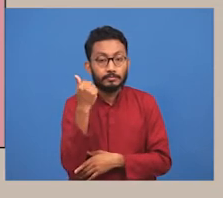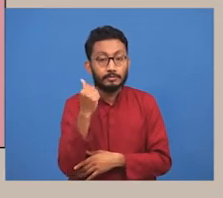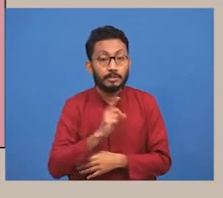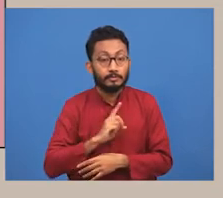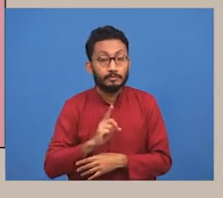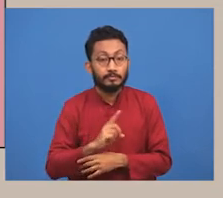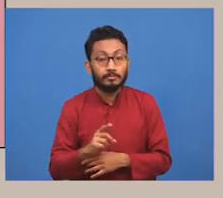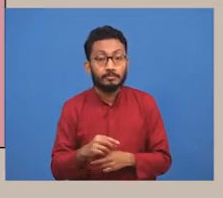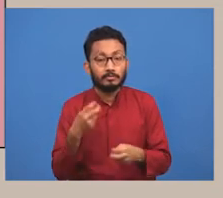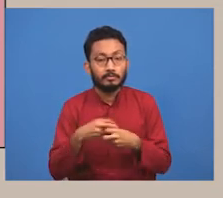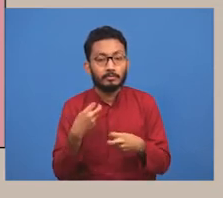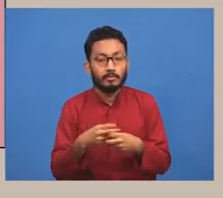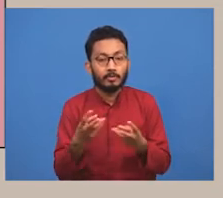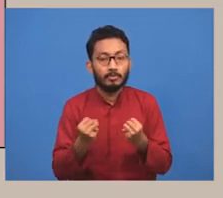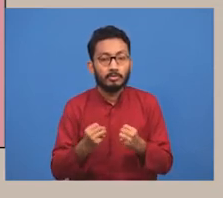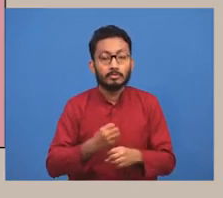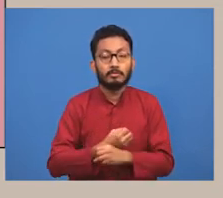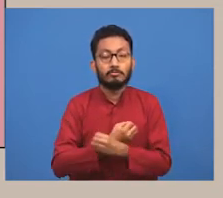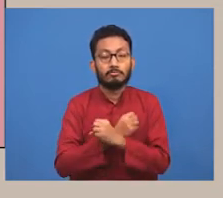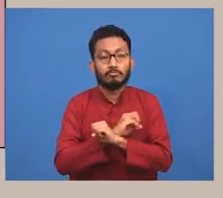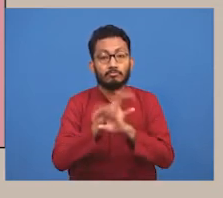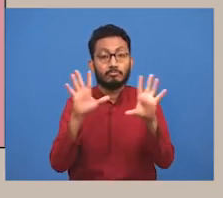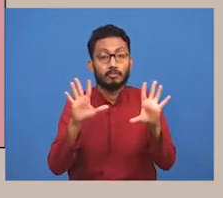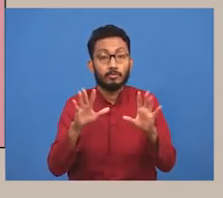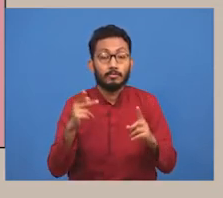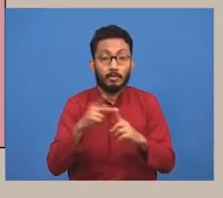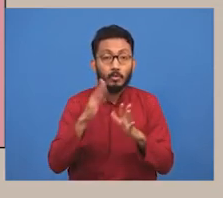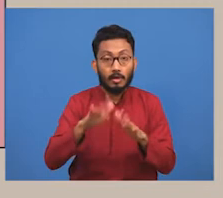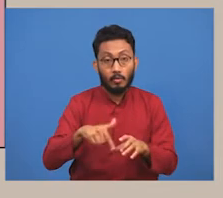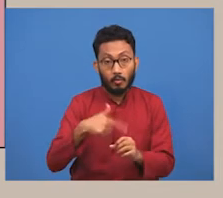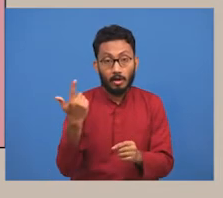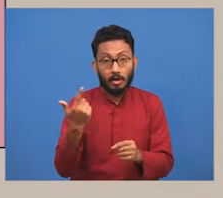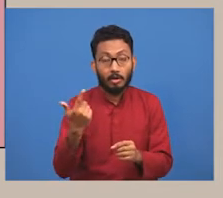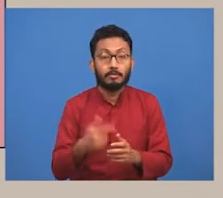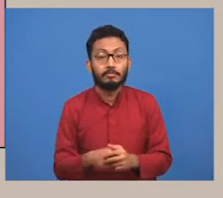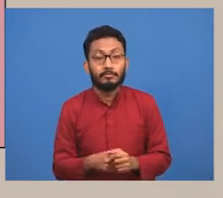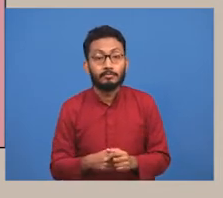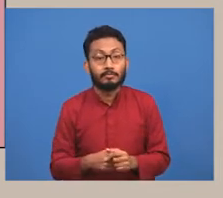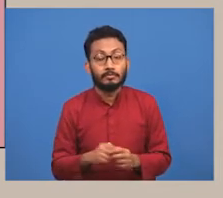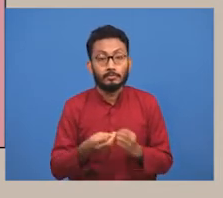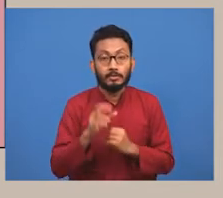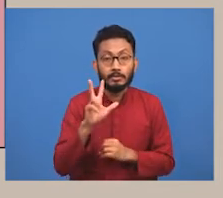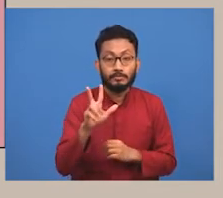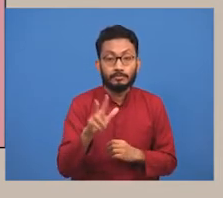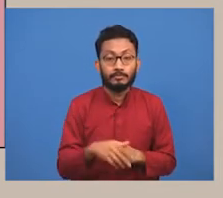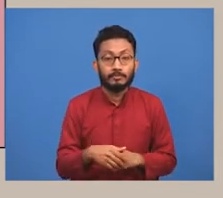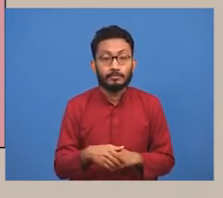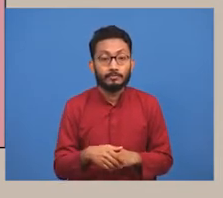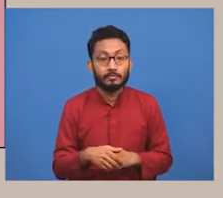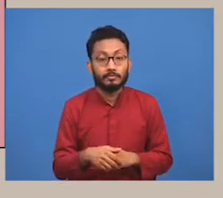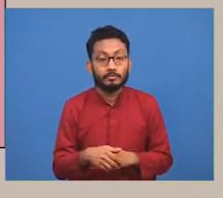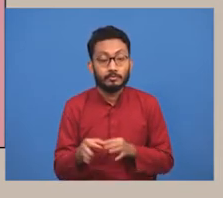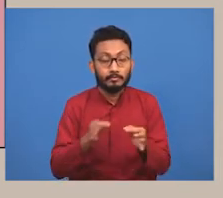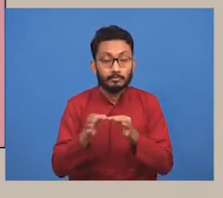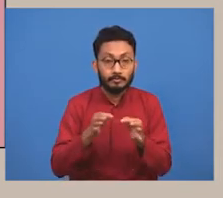untuk disebarkan kepada masyarakat luar. Dan jawapan yang seterusnya ialah huraian lengkap